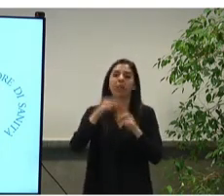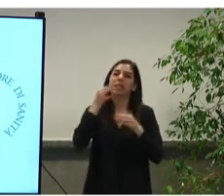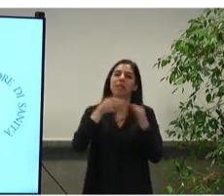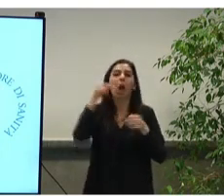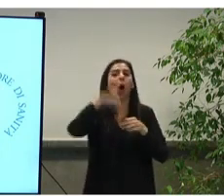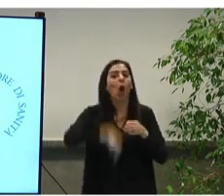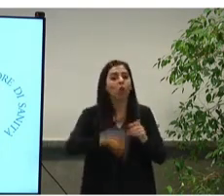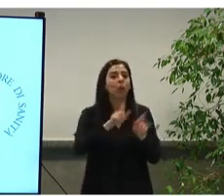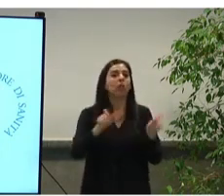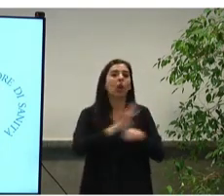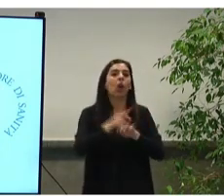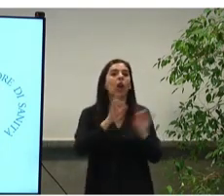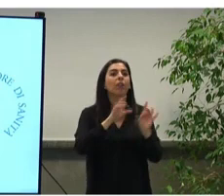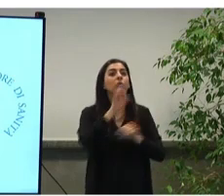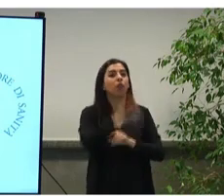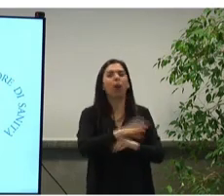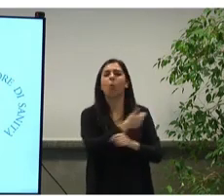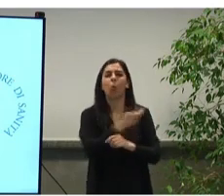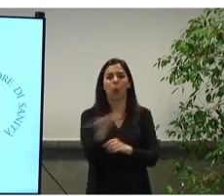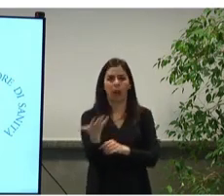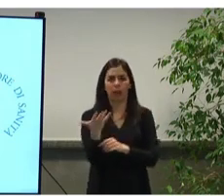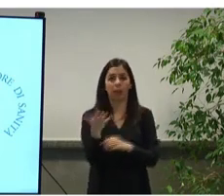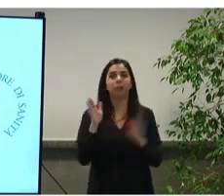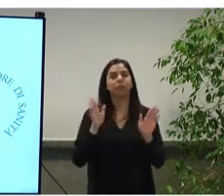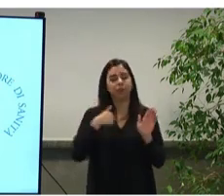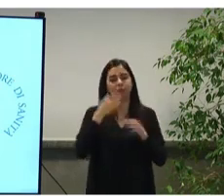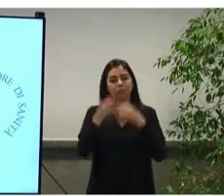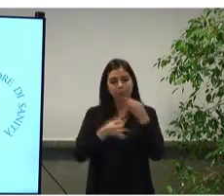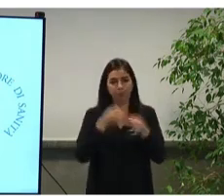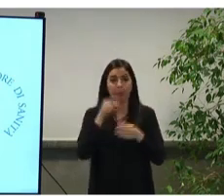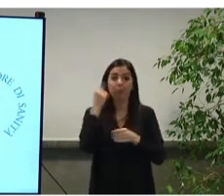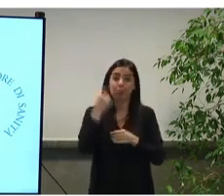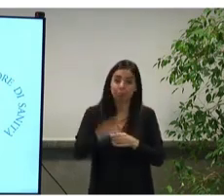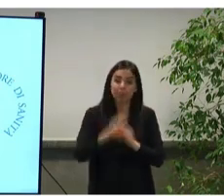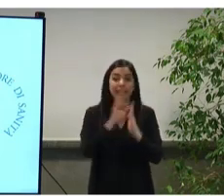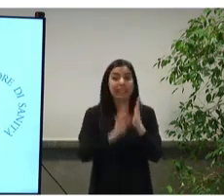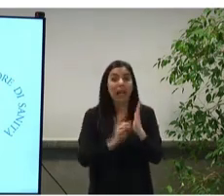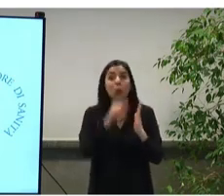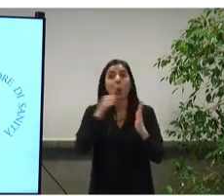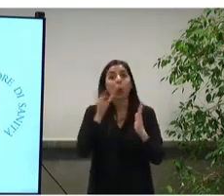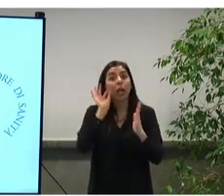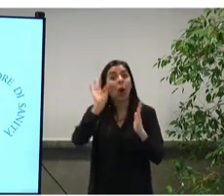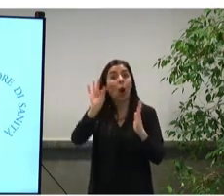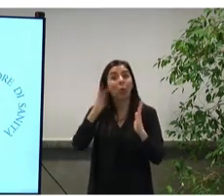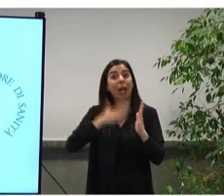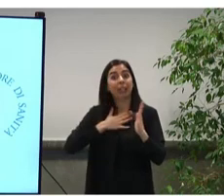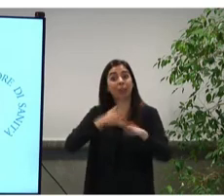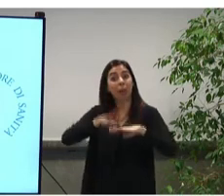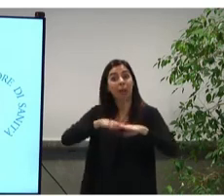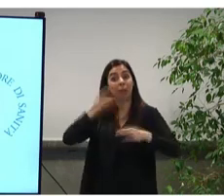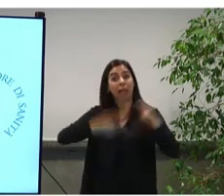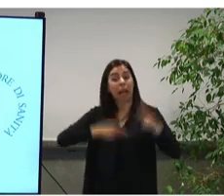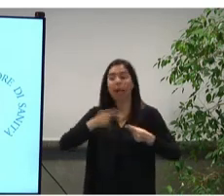Che però, adesso io cerco di spiegarvi, non è il dato più utile per fare questo tipo di stime. In